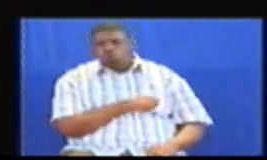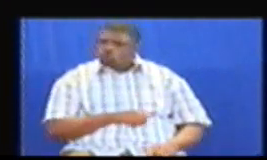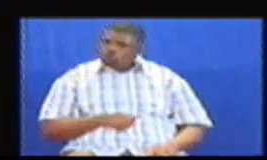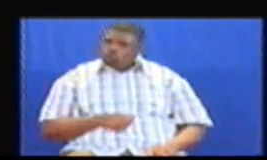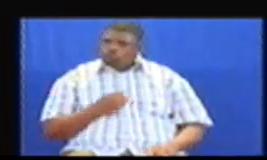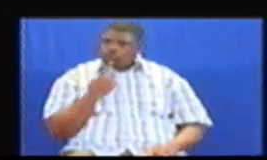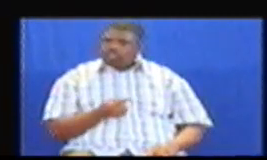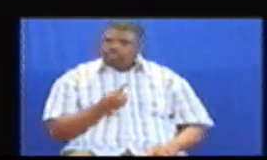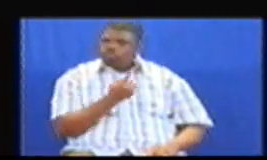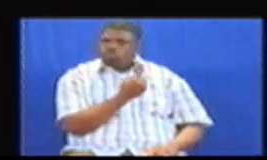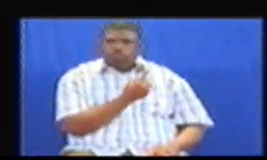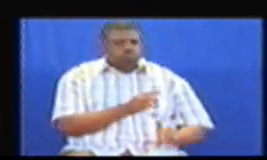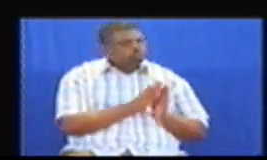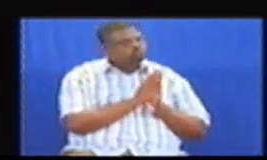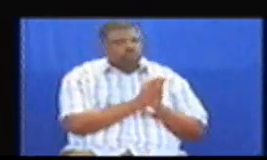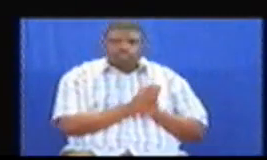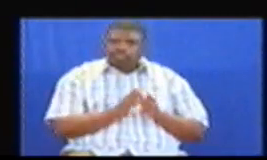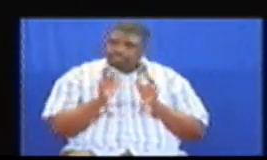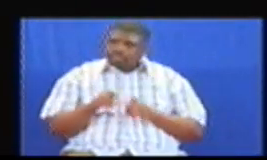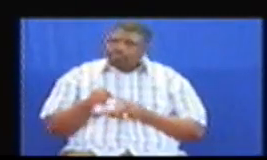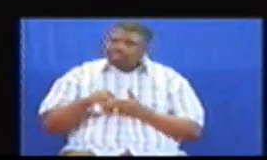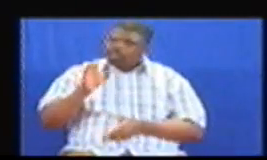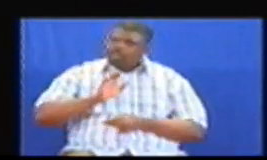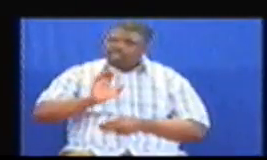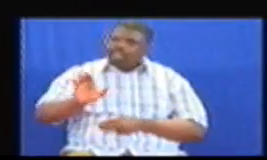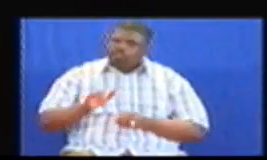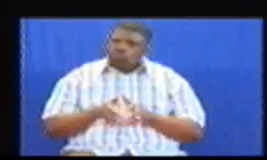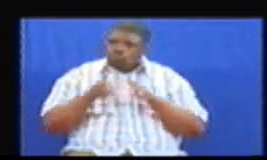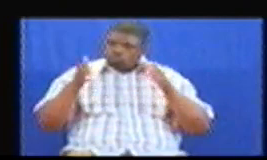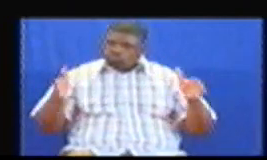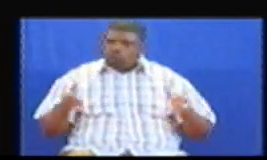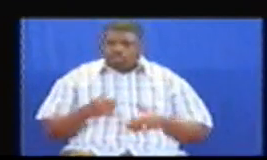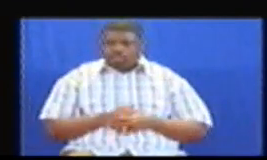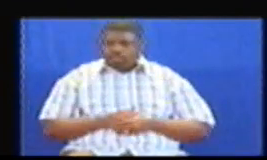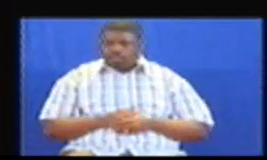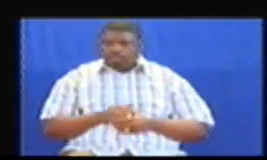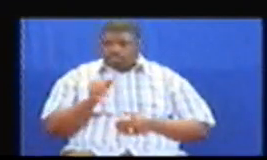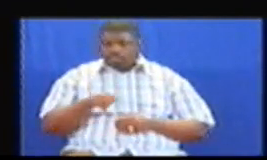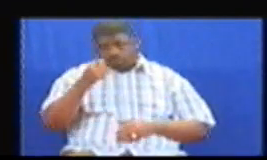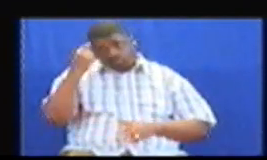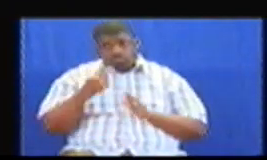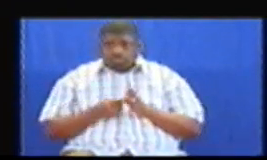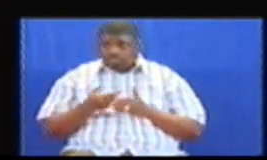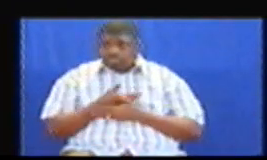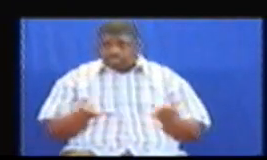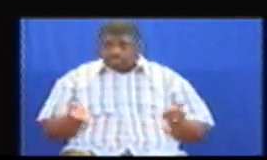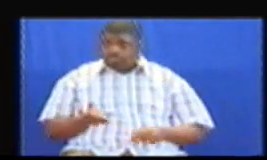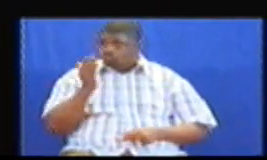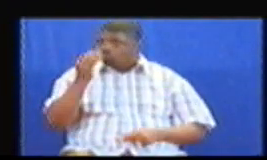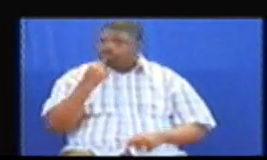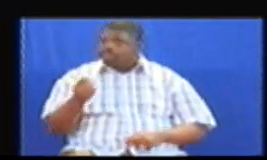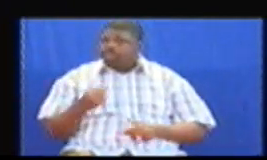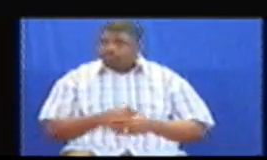neno moja tu shukrani, lakini thamani yake ni kubwa sana. Na ndio maana hata Mwenyezi Mungu